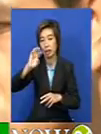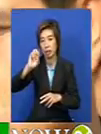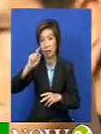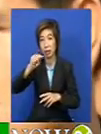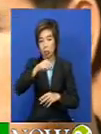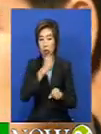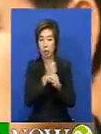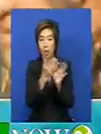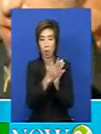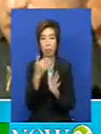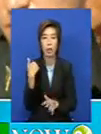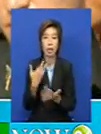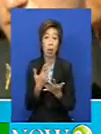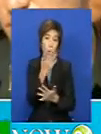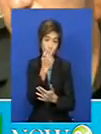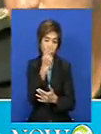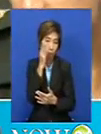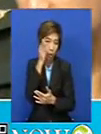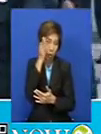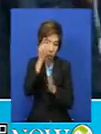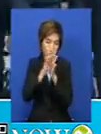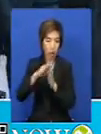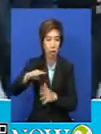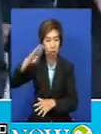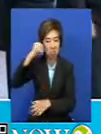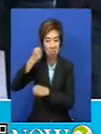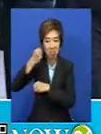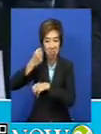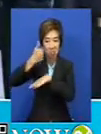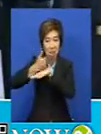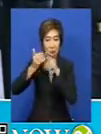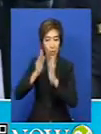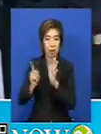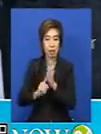พยัคฆ์ด้วยครับสุดท้ายต้องเป็นลุ้นแหละฮะว่าผบ.ทบ.คนที่40ของประเทศไทยจะเป็นใคร